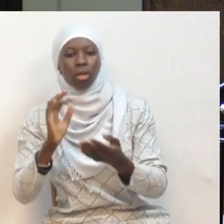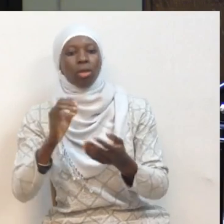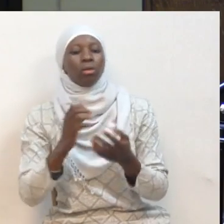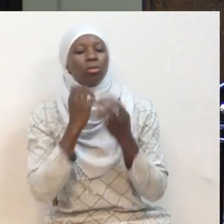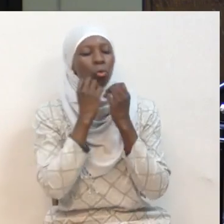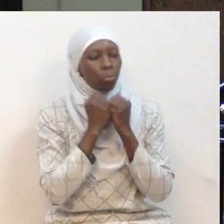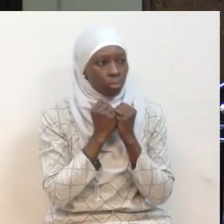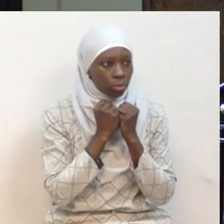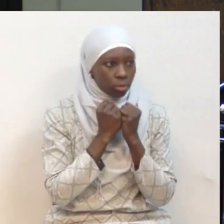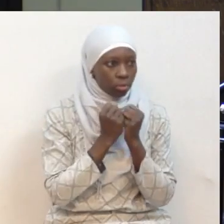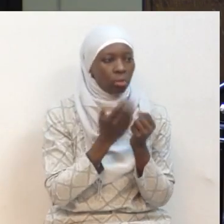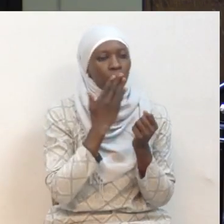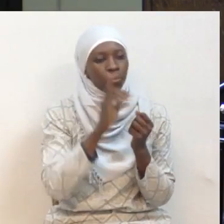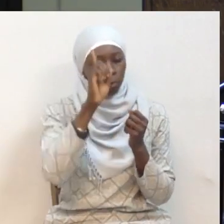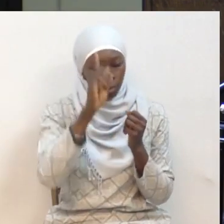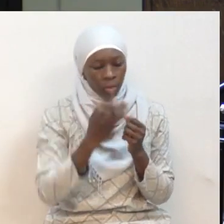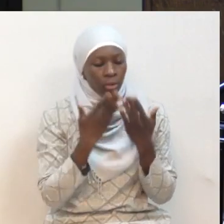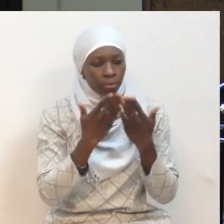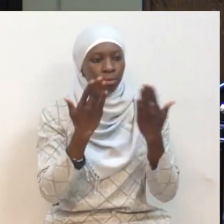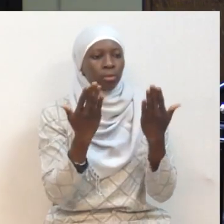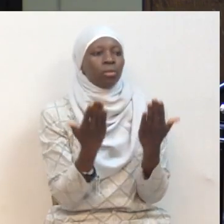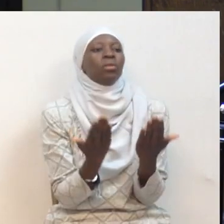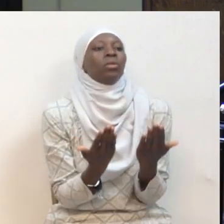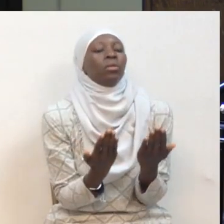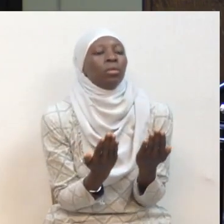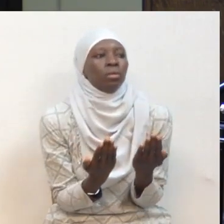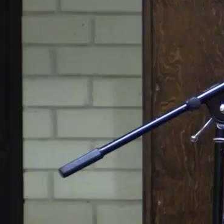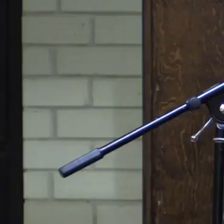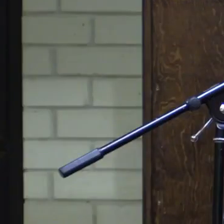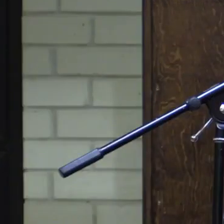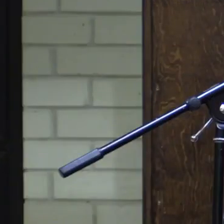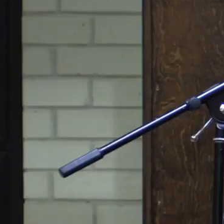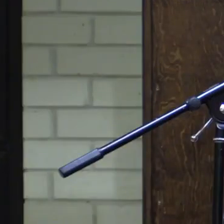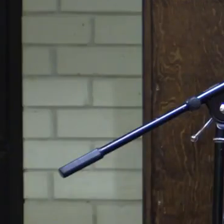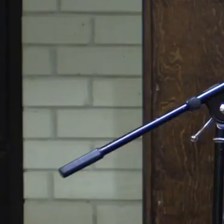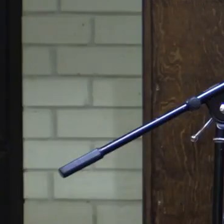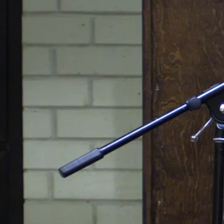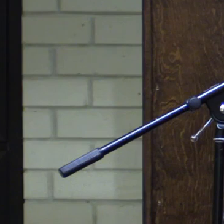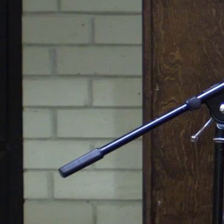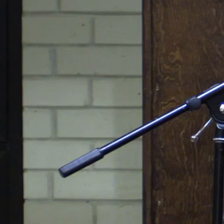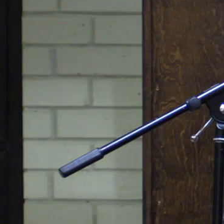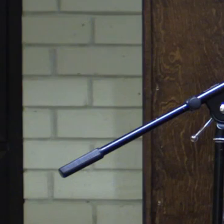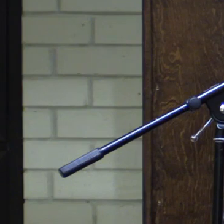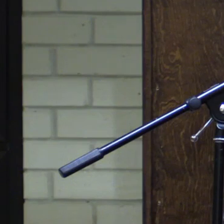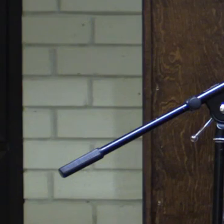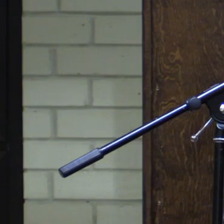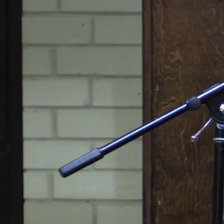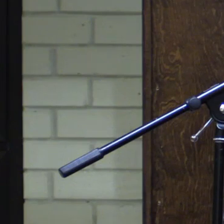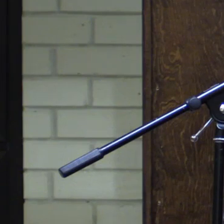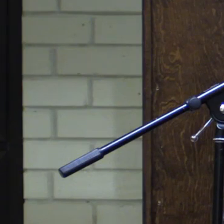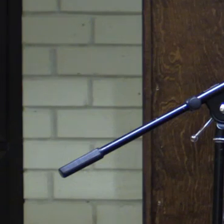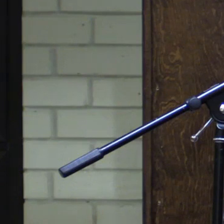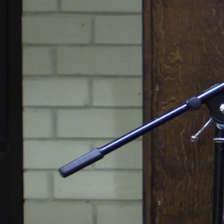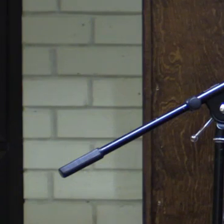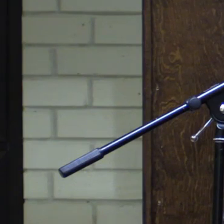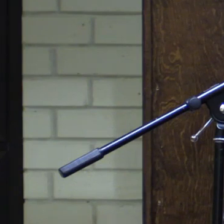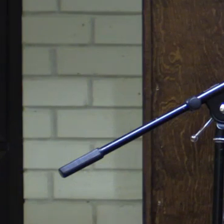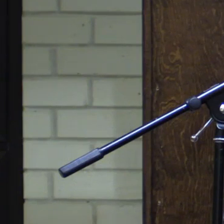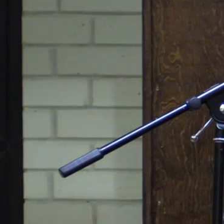afait, wa tawallana fi man tawallait, wa qina wasrif anna sharra ma qadait. اللهم اقسم لنا من خشيتك ما